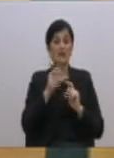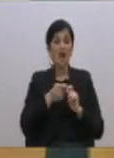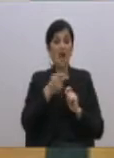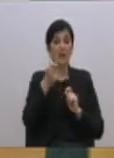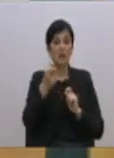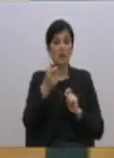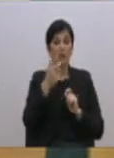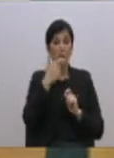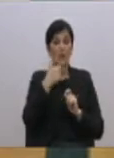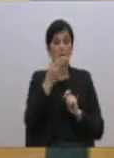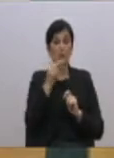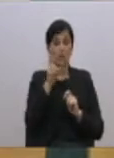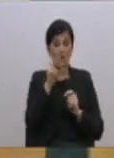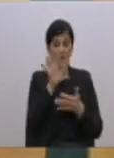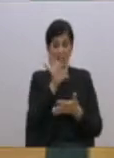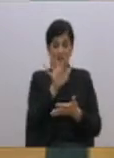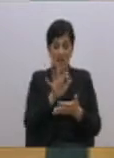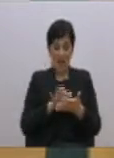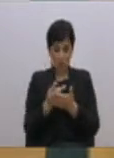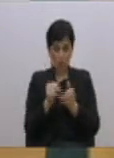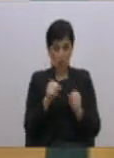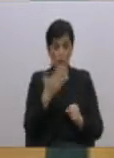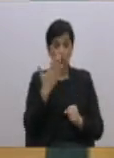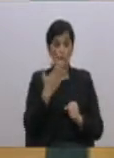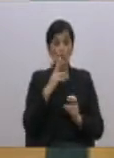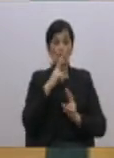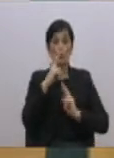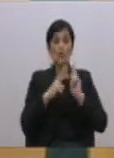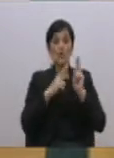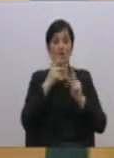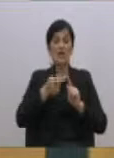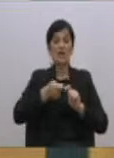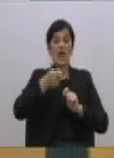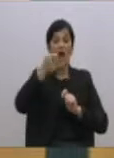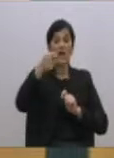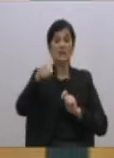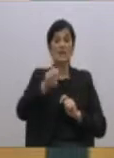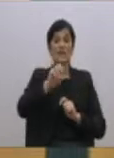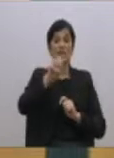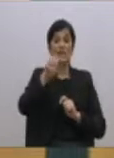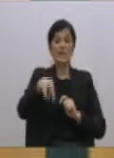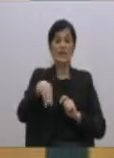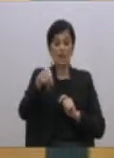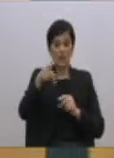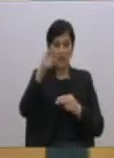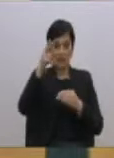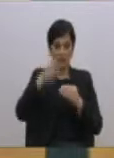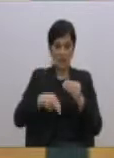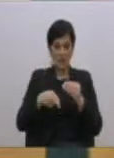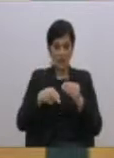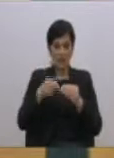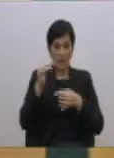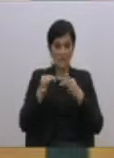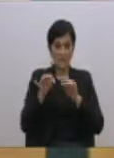შეგიძლიათ ჩაიხედოთ ტექსტში. თუ გასაჩივდება იქამდე ვიდრე არ დასრულდება საბოლოო წარმოება,